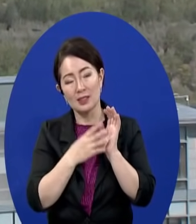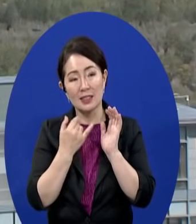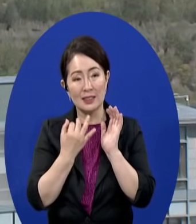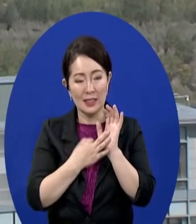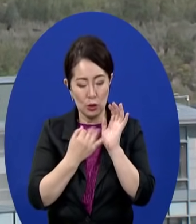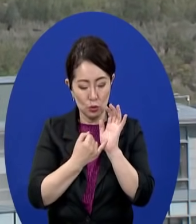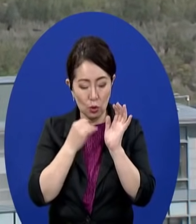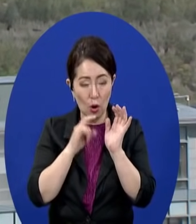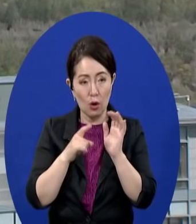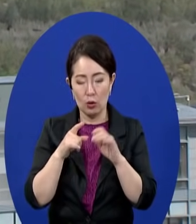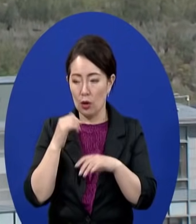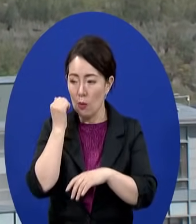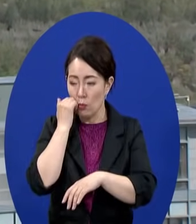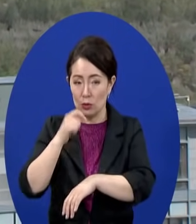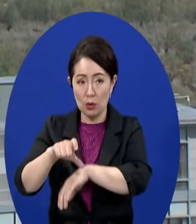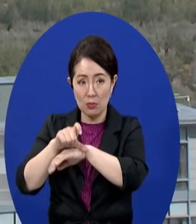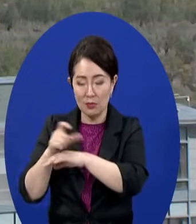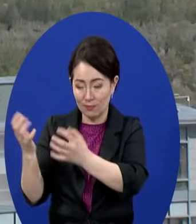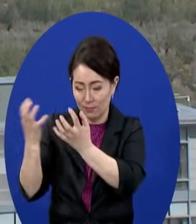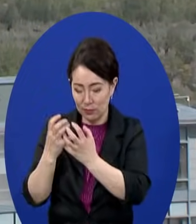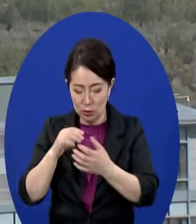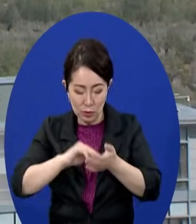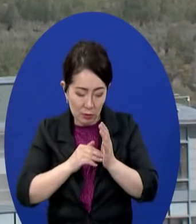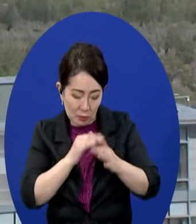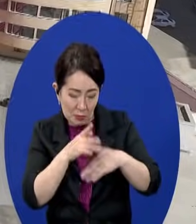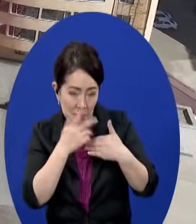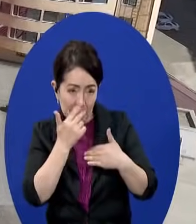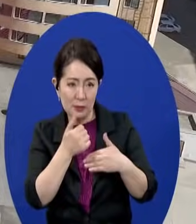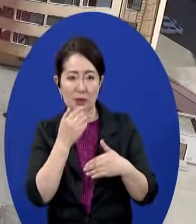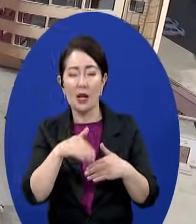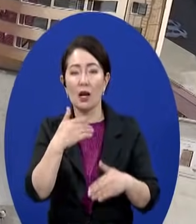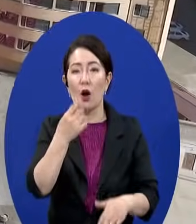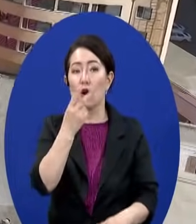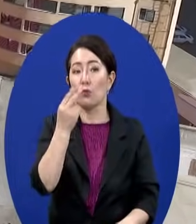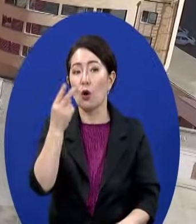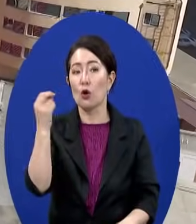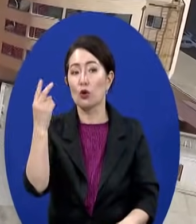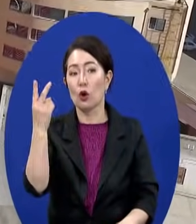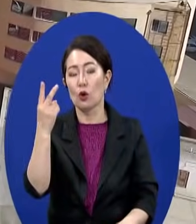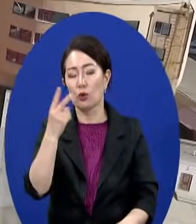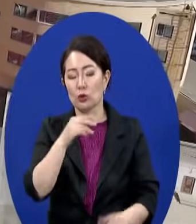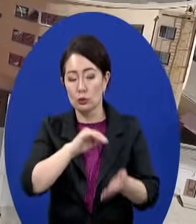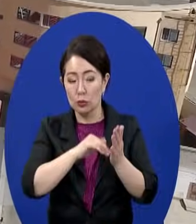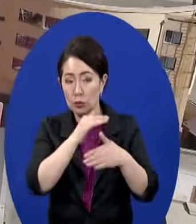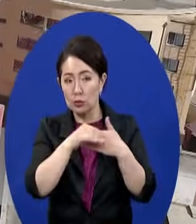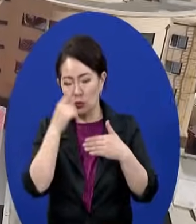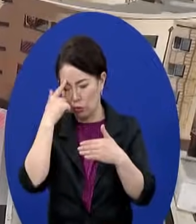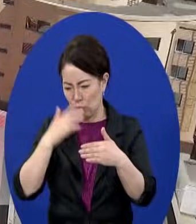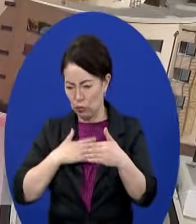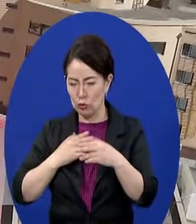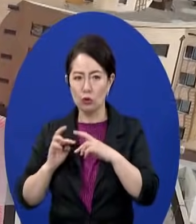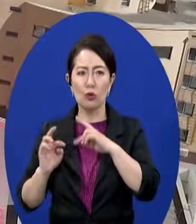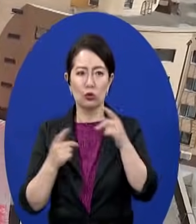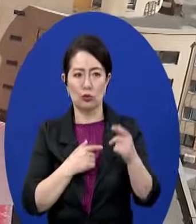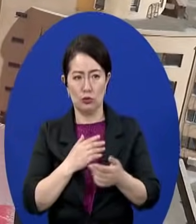холбоот улсын Москва хотын мэрэгчлэтнүүд төлөвлөж байсан. 2002 он хүртэл тэдний төлөвлөснөр байсан хотыг монголчууд өөрсдөө өөрчилсөн